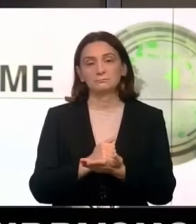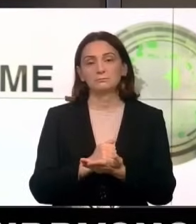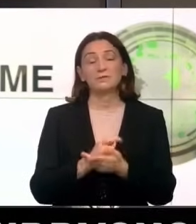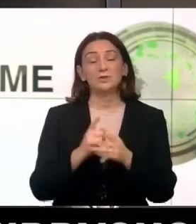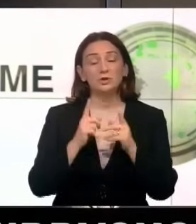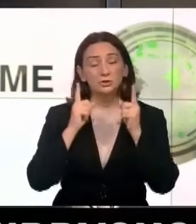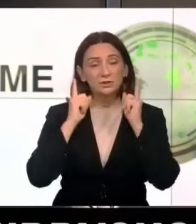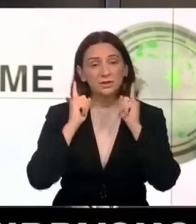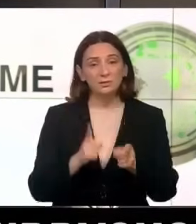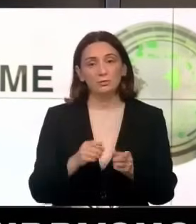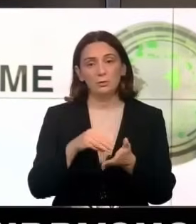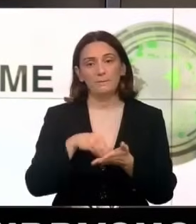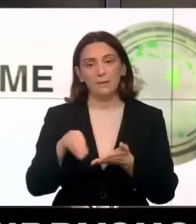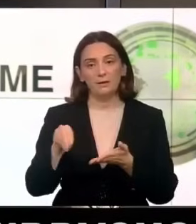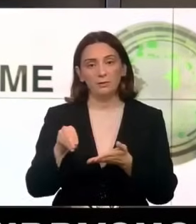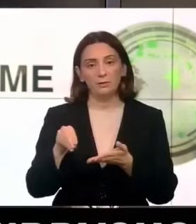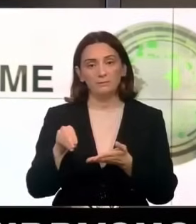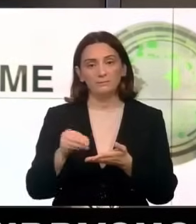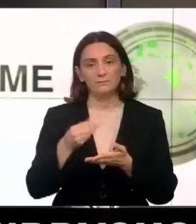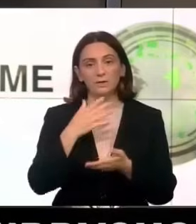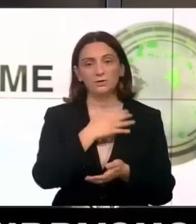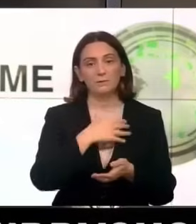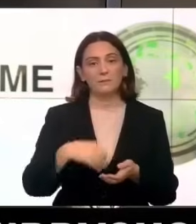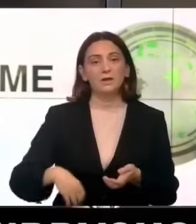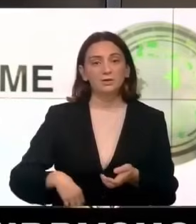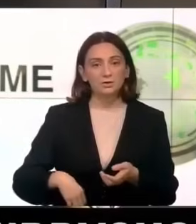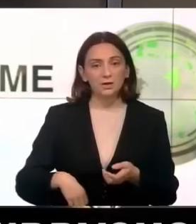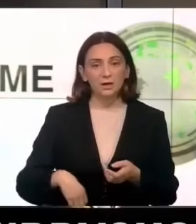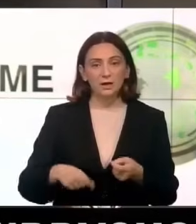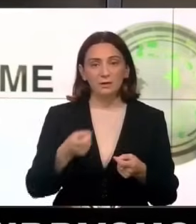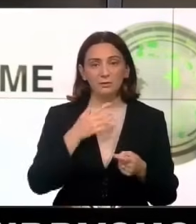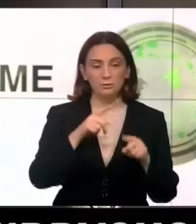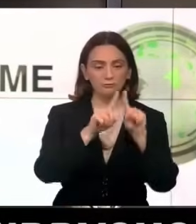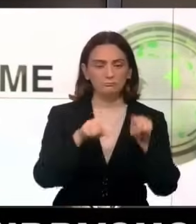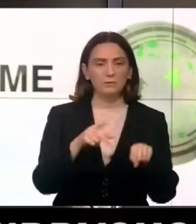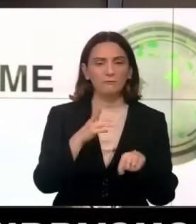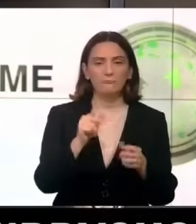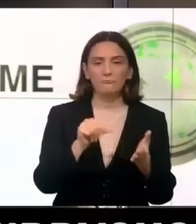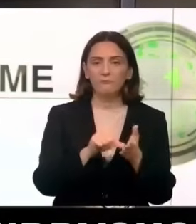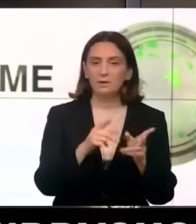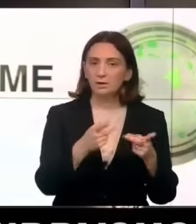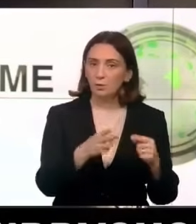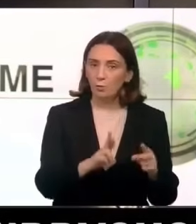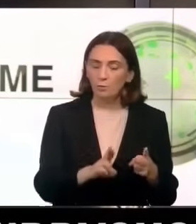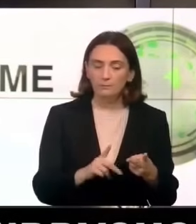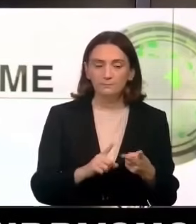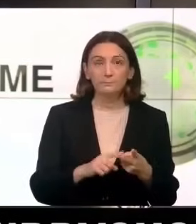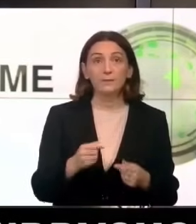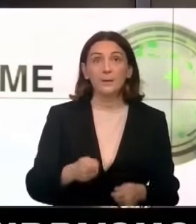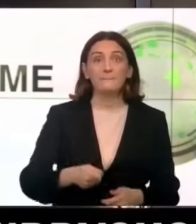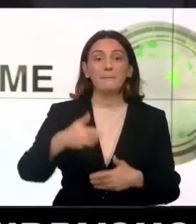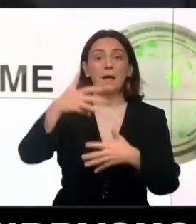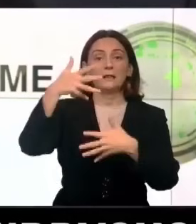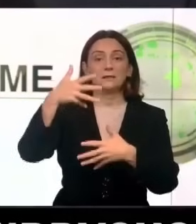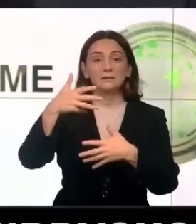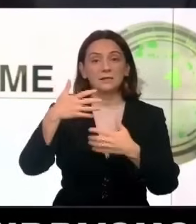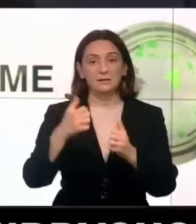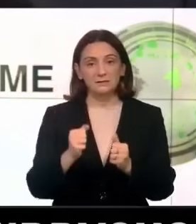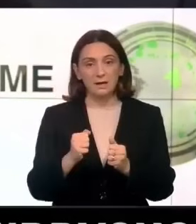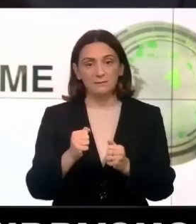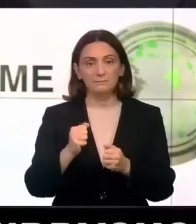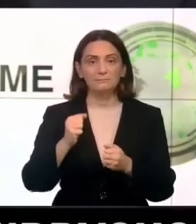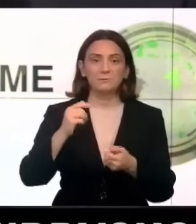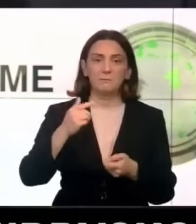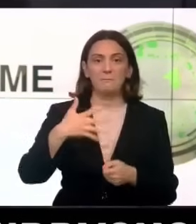tarifash referencë, të cilat bashkia do të nxjerrit në varësi të tipologjisë së vendit ndodhjes, tipologjisë së objektit, madhësisë së objektit, vjetërsisë së objektit, ka një